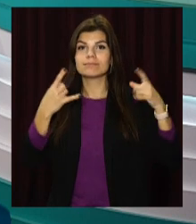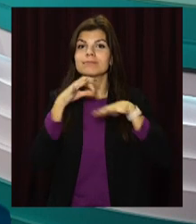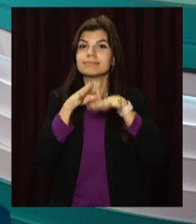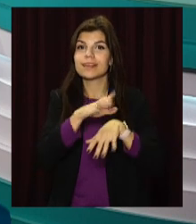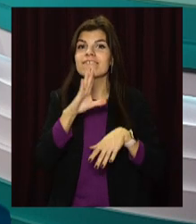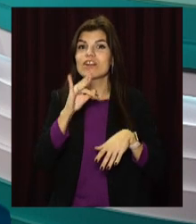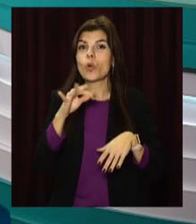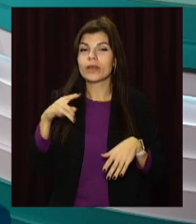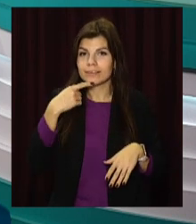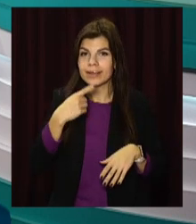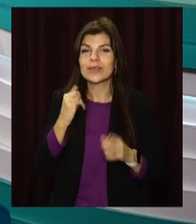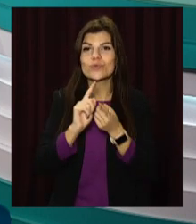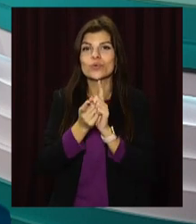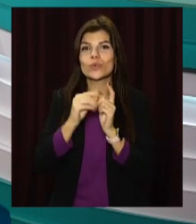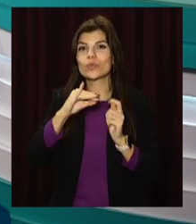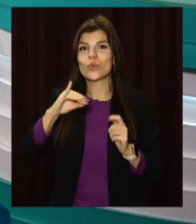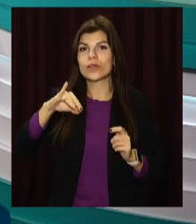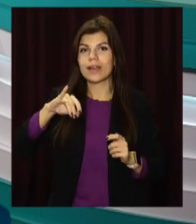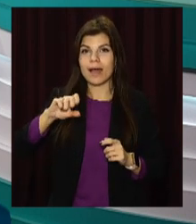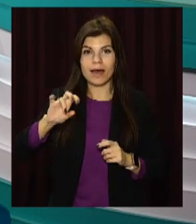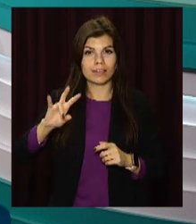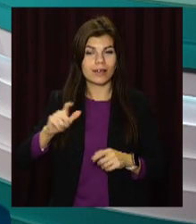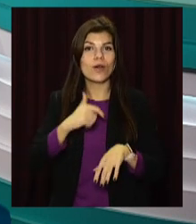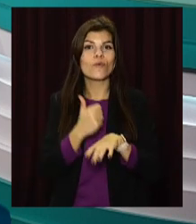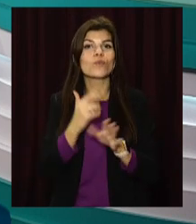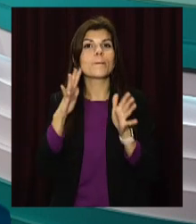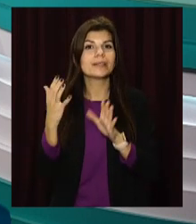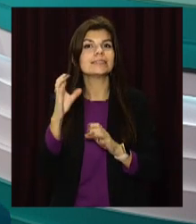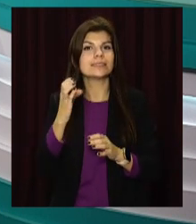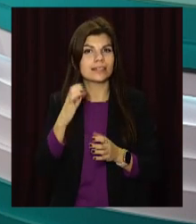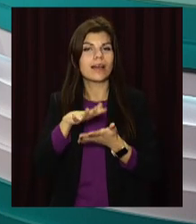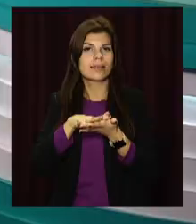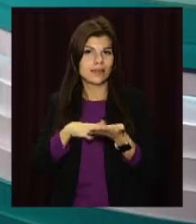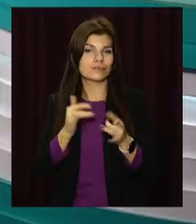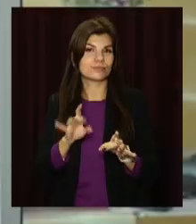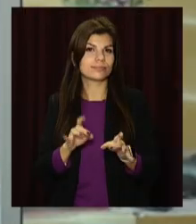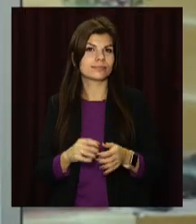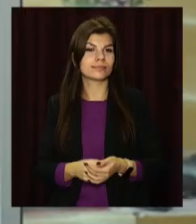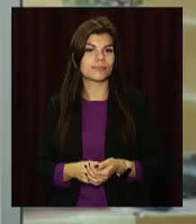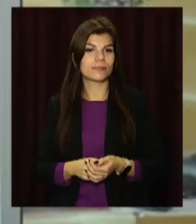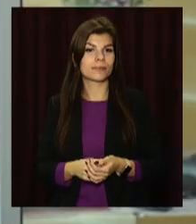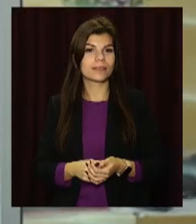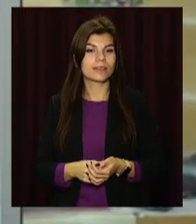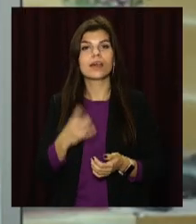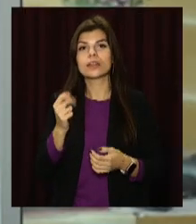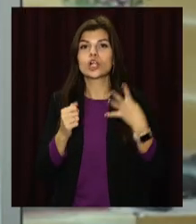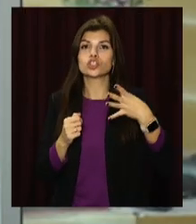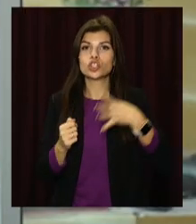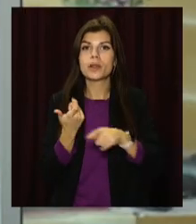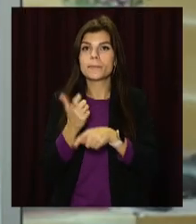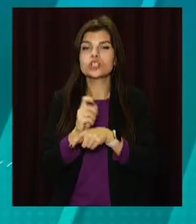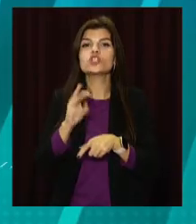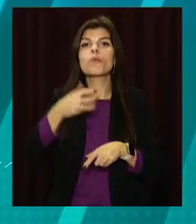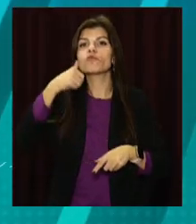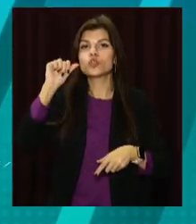Вікторія Вахрушина та сурдоперекладачка Юліана Пуговкіна. І про головні події середи дивіться далі. На 4 тисячі більше,